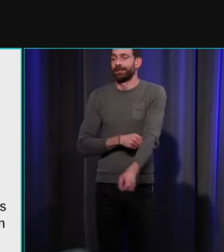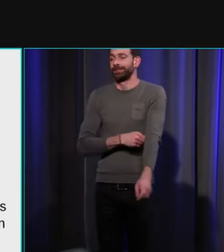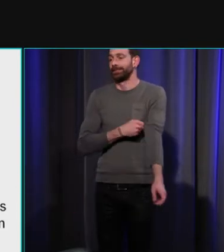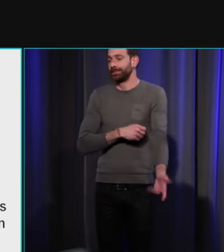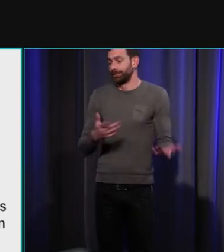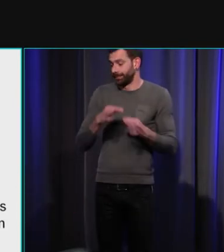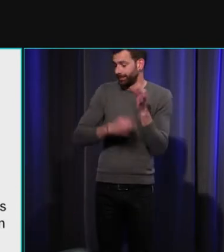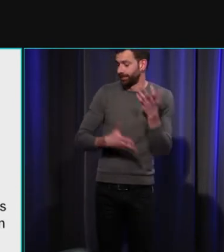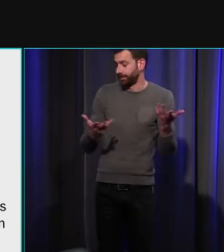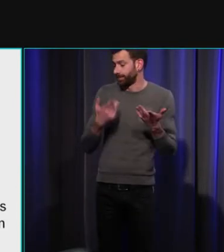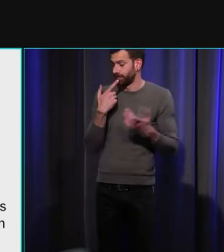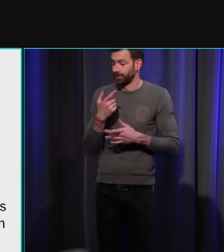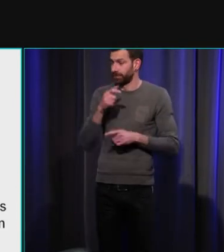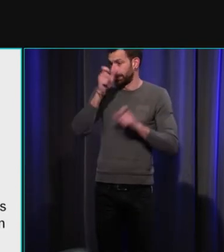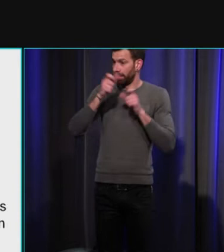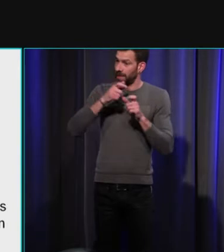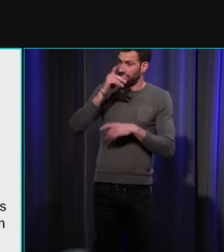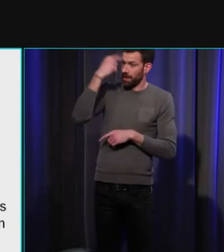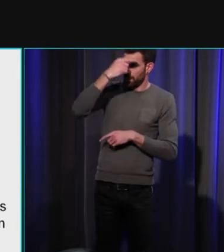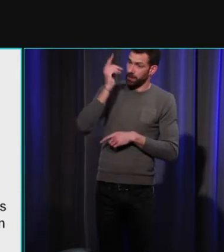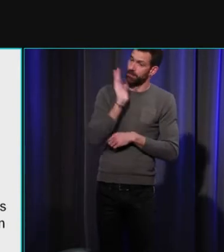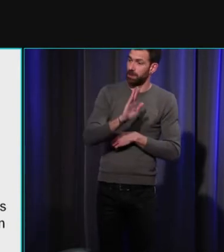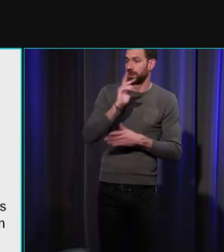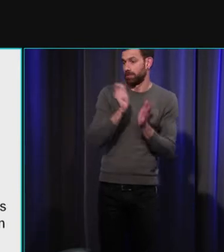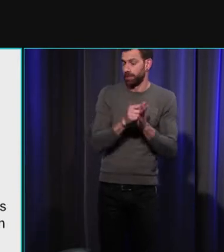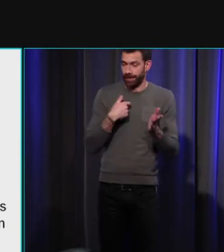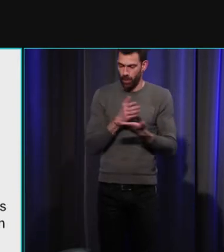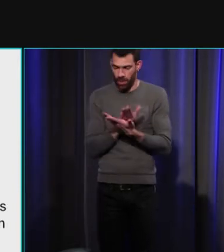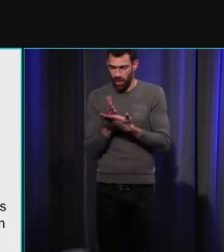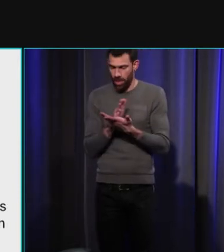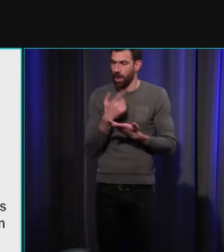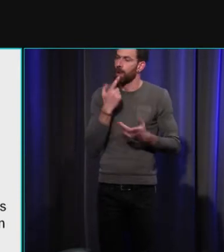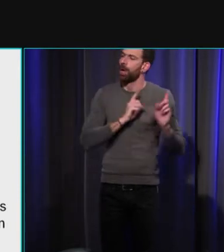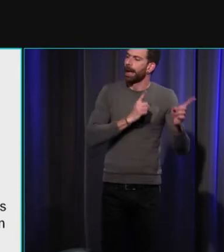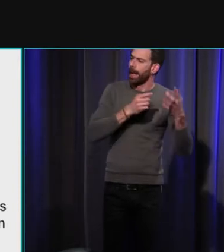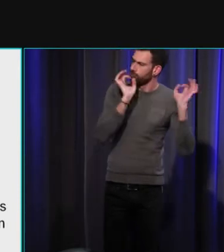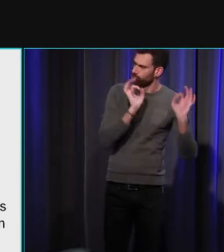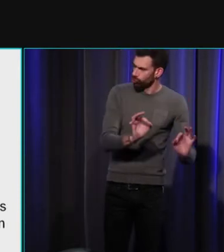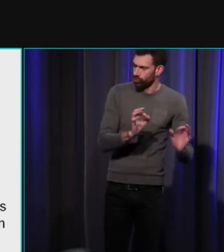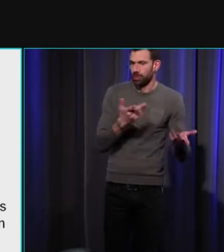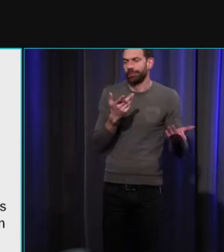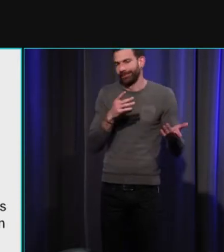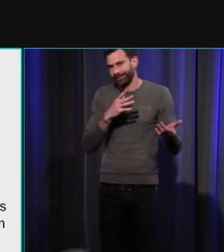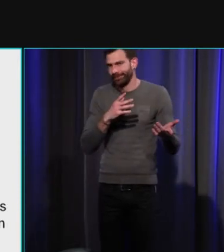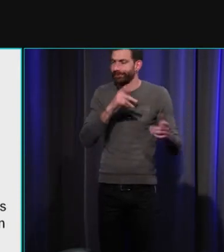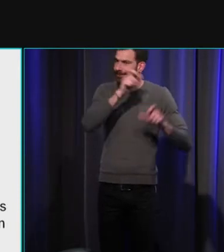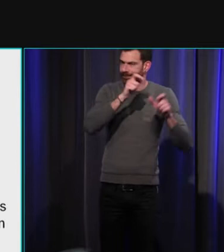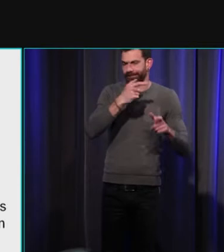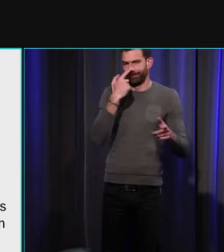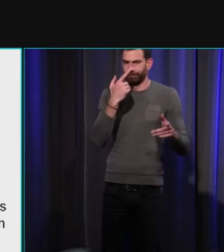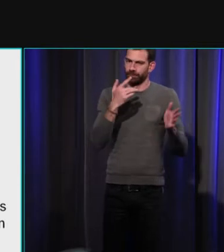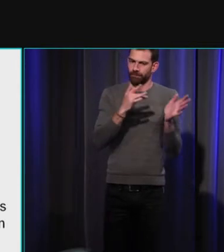l'époque oscille entre deux pôles d'une part la guerre juste alors ceux qui considèrent que la chrétienté s'étend aussi